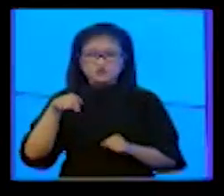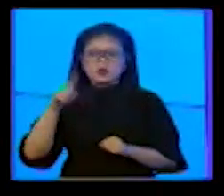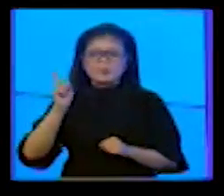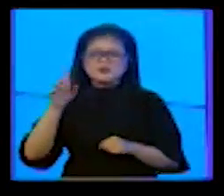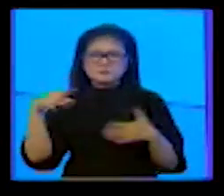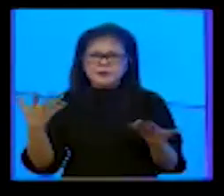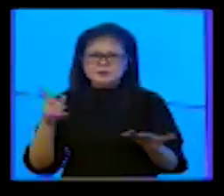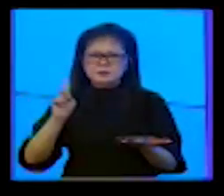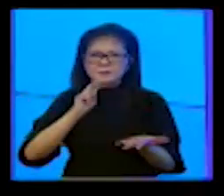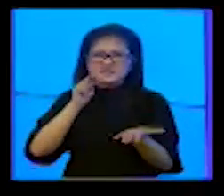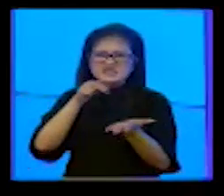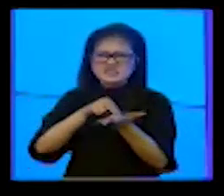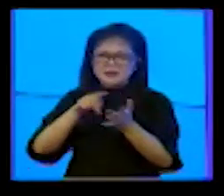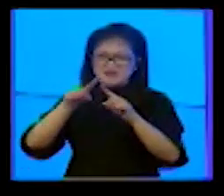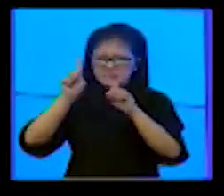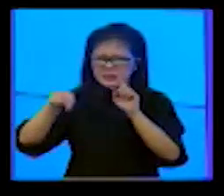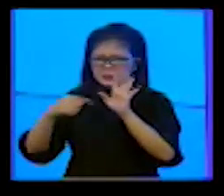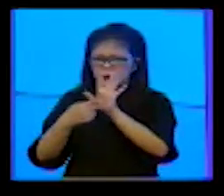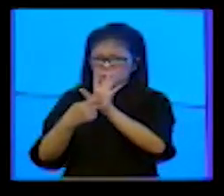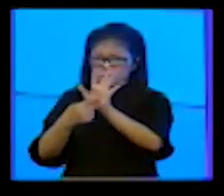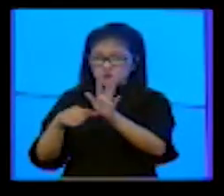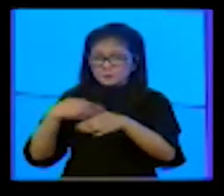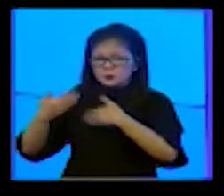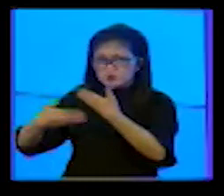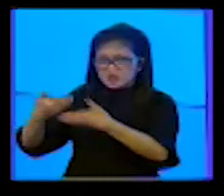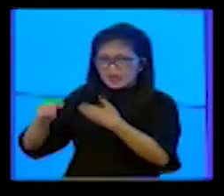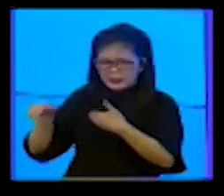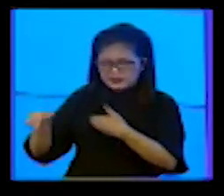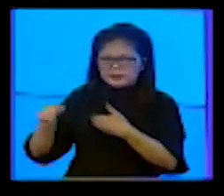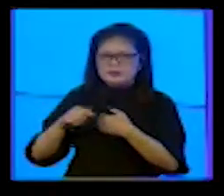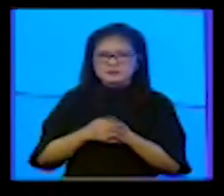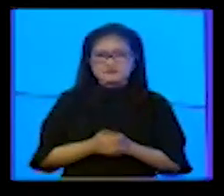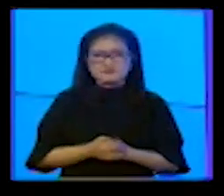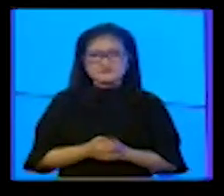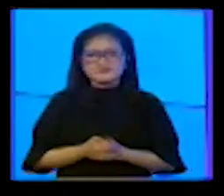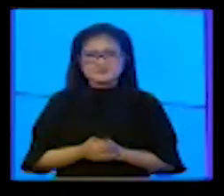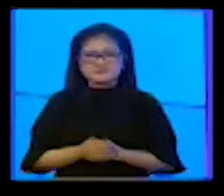izin ekspor benih lobster. Tim Liputan iNews melaporkan.